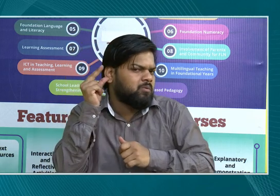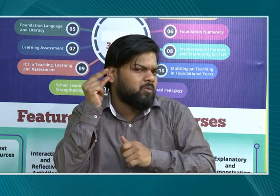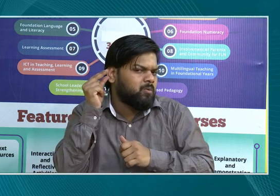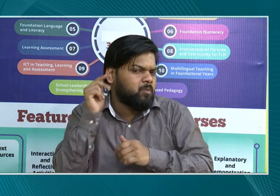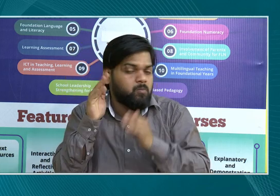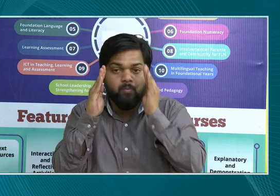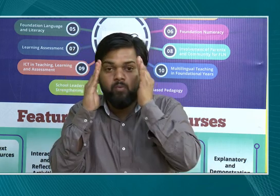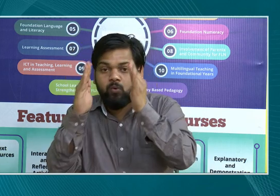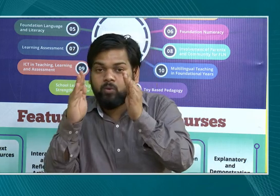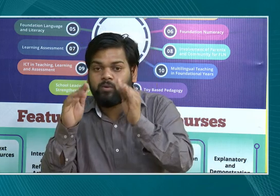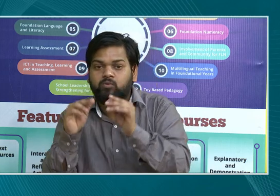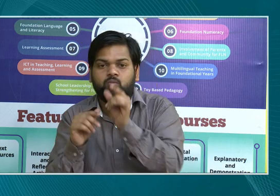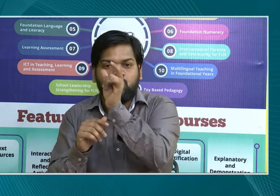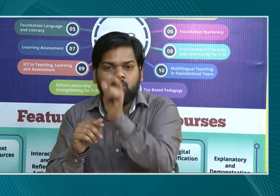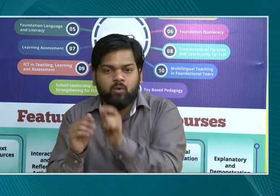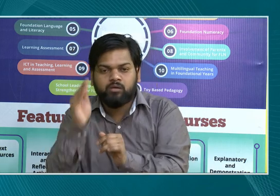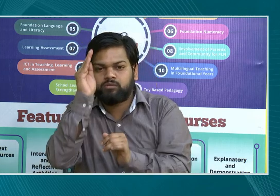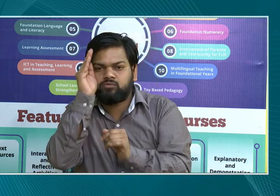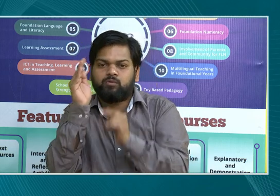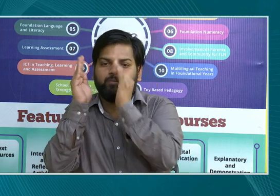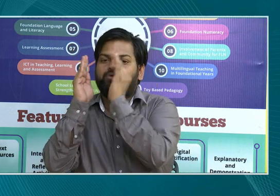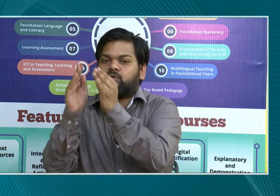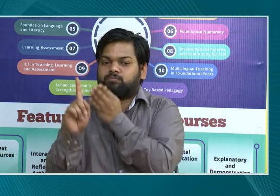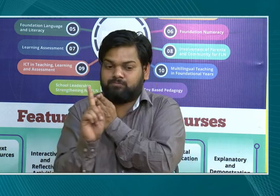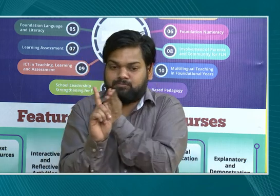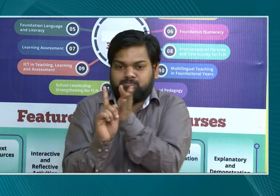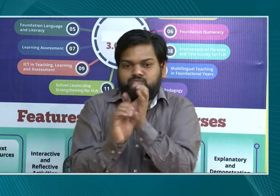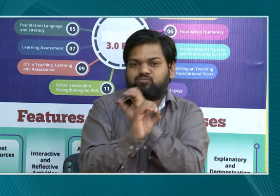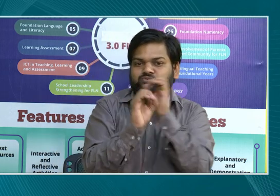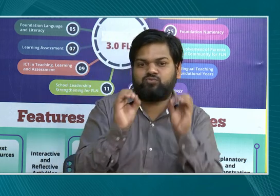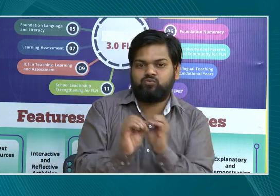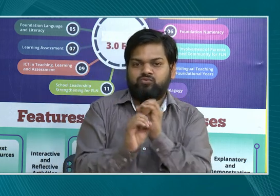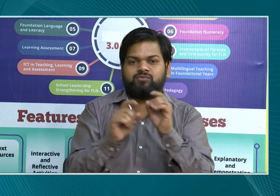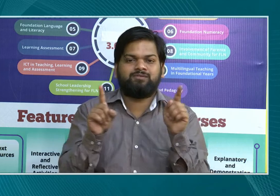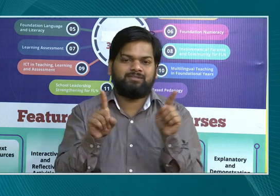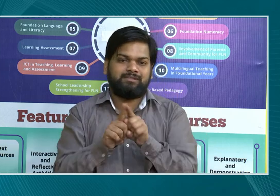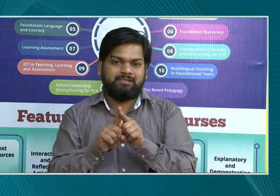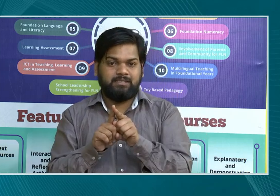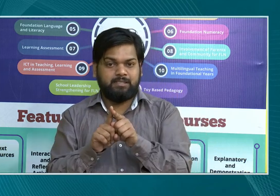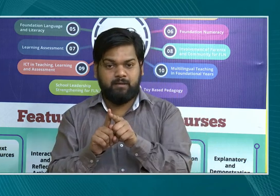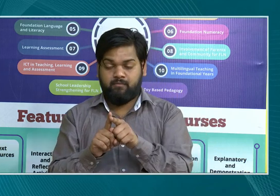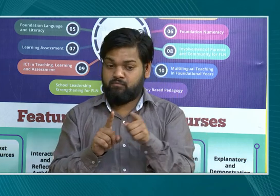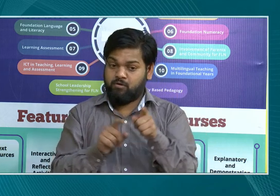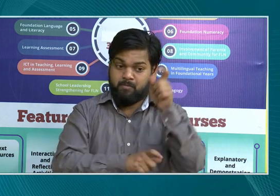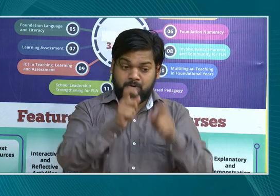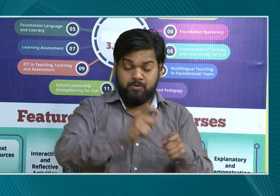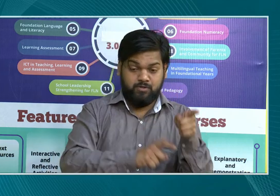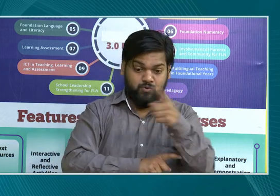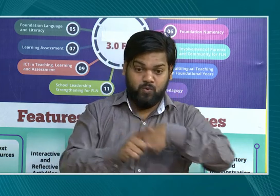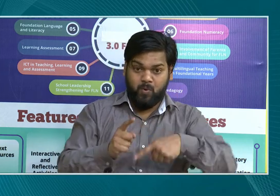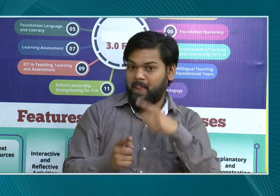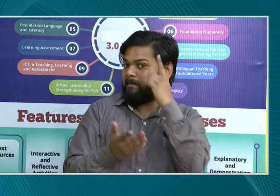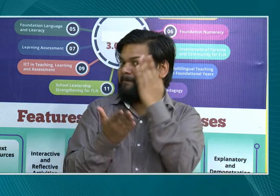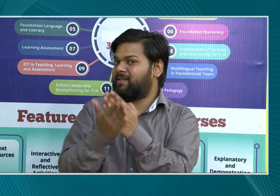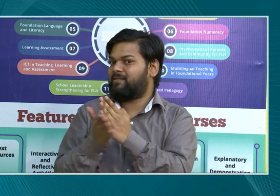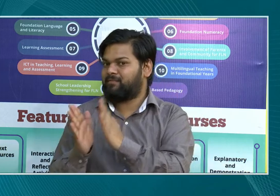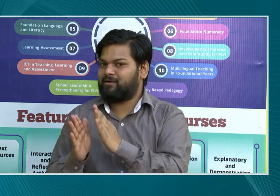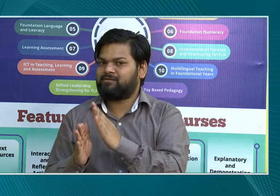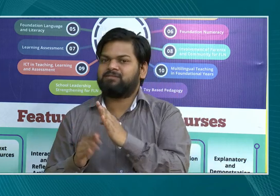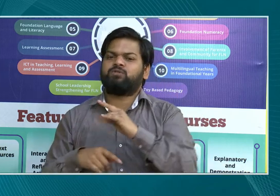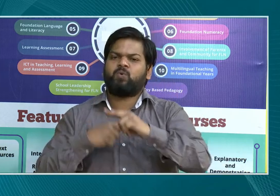उसमें हमें जानकारी मिलती है समाचार जो है बहुत ही ज्यादा प्रचलित है और विश्वास नहीं है तो आज भी समाचारों की बनी हुई है जिन